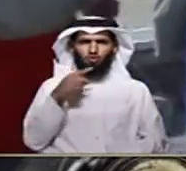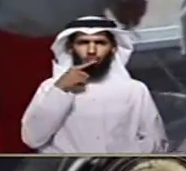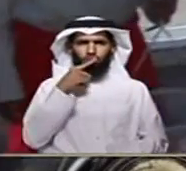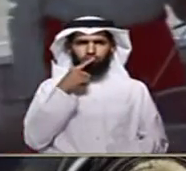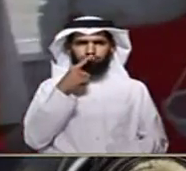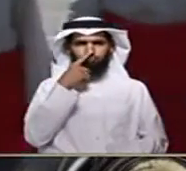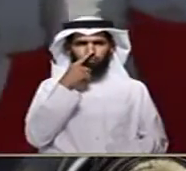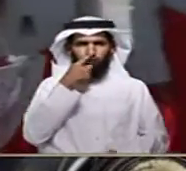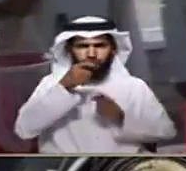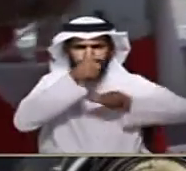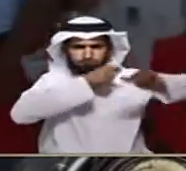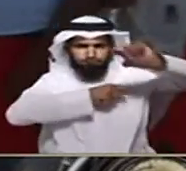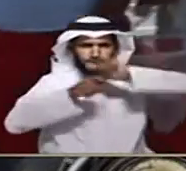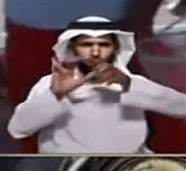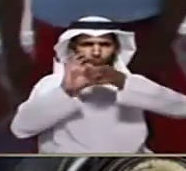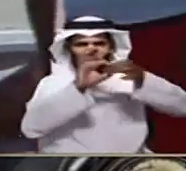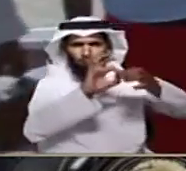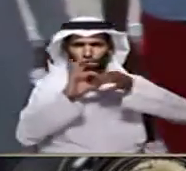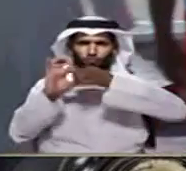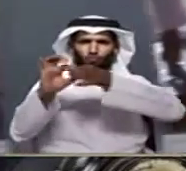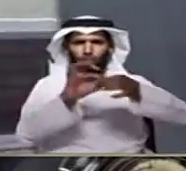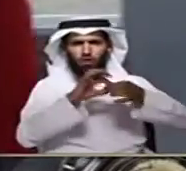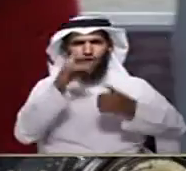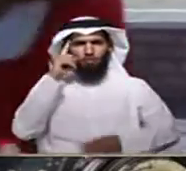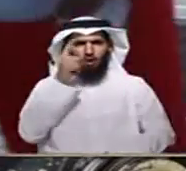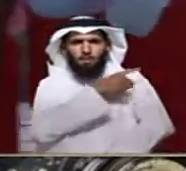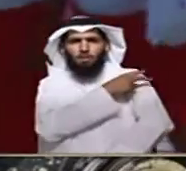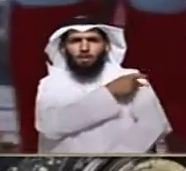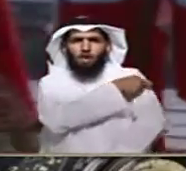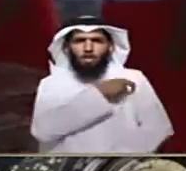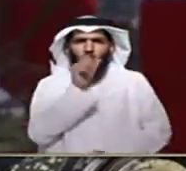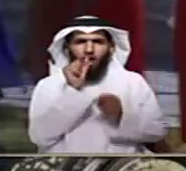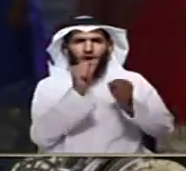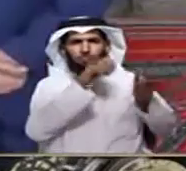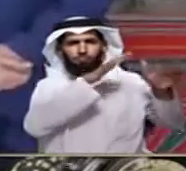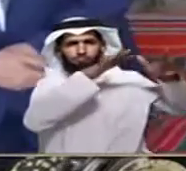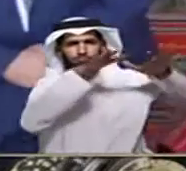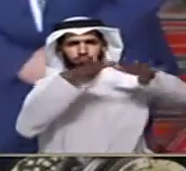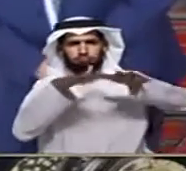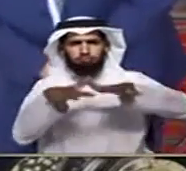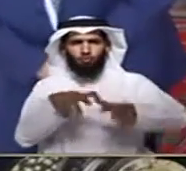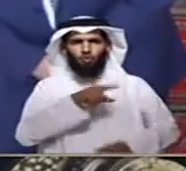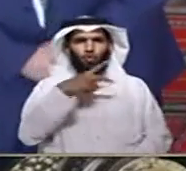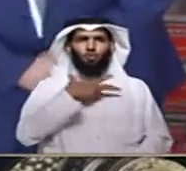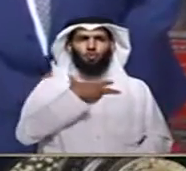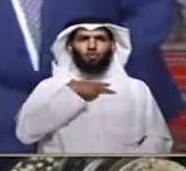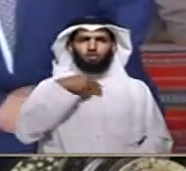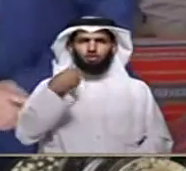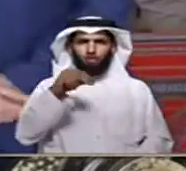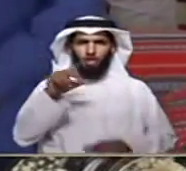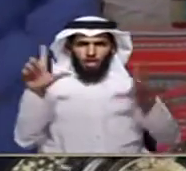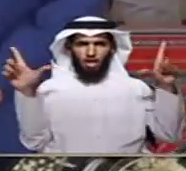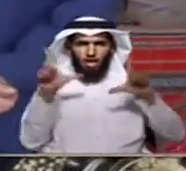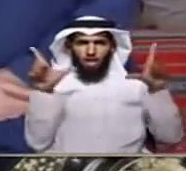والتي تنظمها لجنة التراث البحري في النادي البحري الرياضي الكويتي، وبحضور وزير الإعلام ووزير